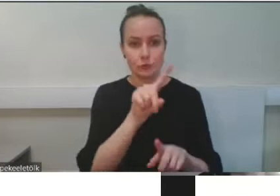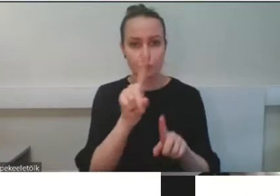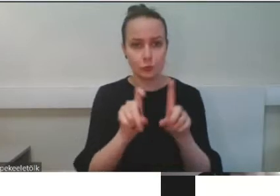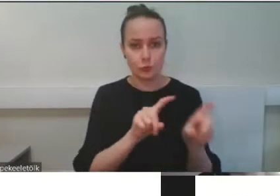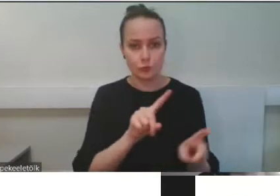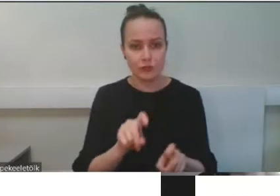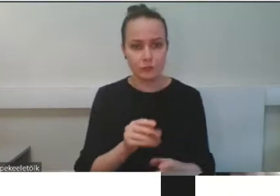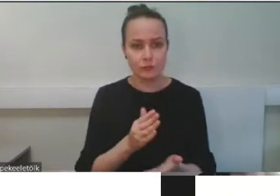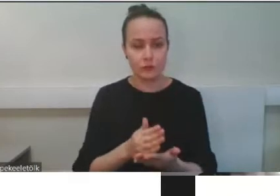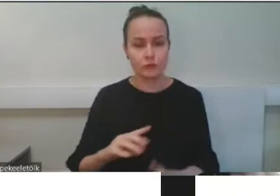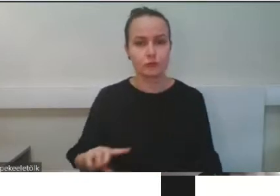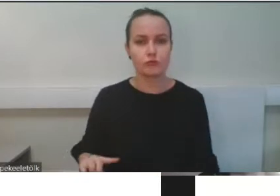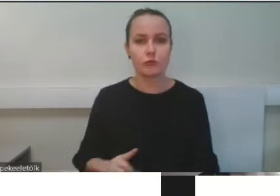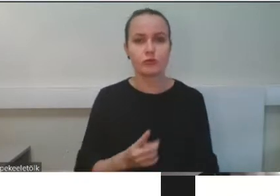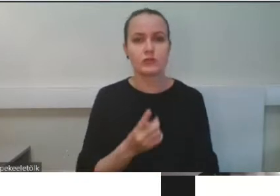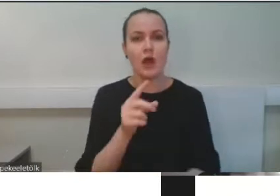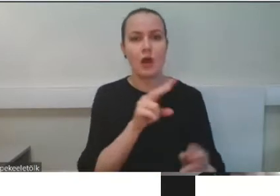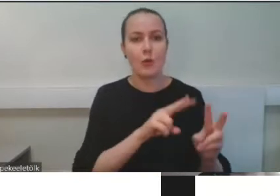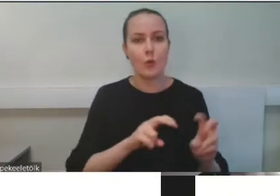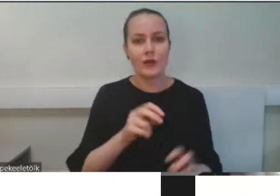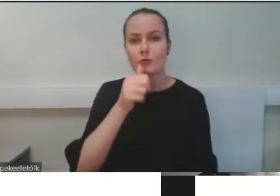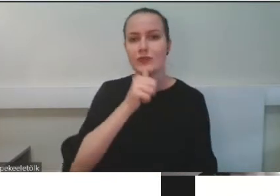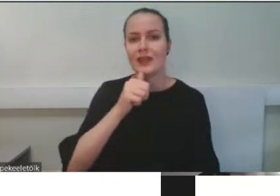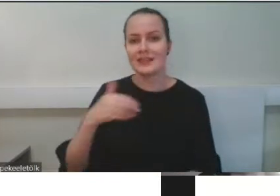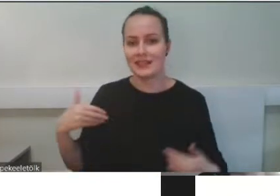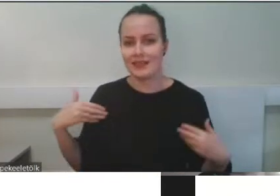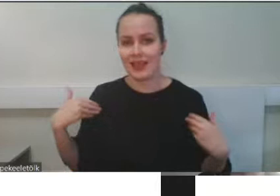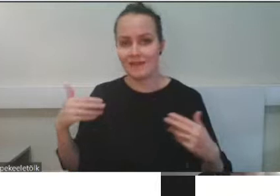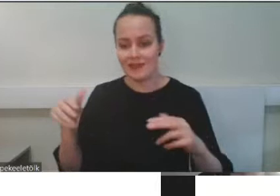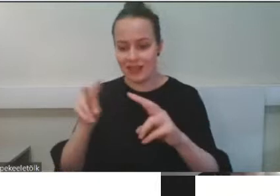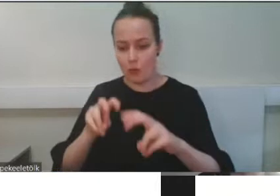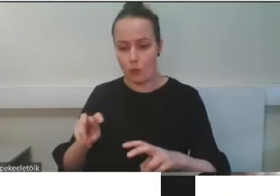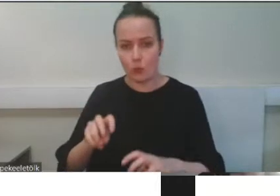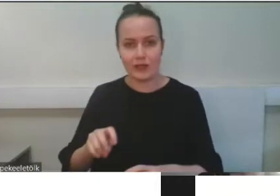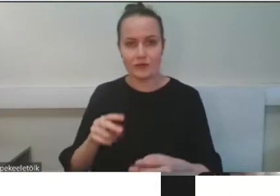tegevuspiiranguga inimesteks need, kes siis ütlevad, et tema tegevused on oluliselt